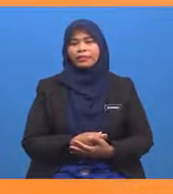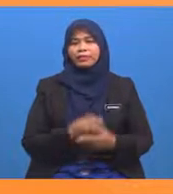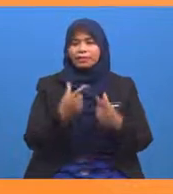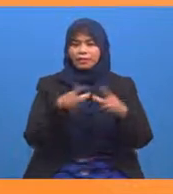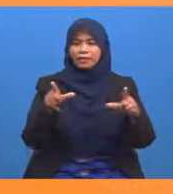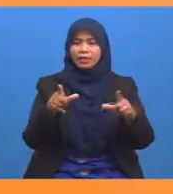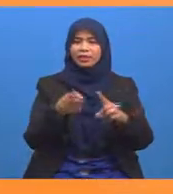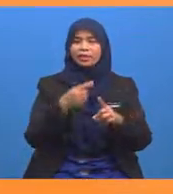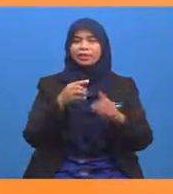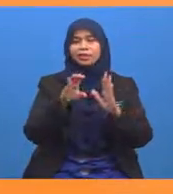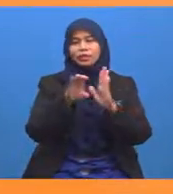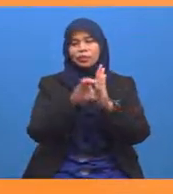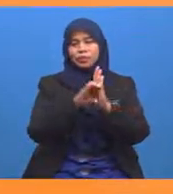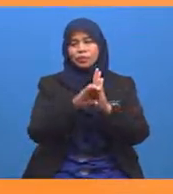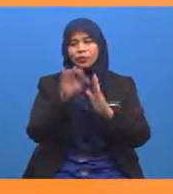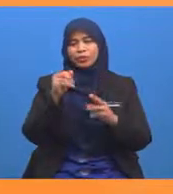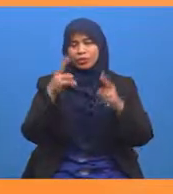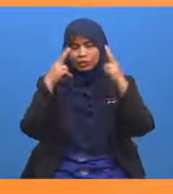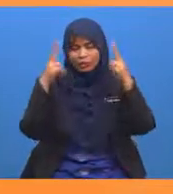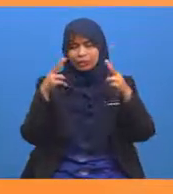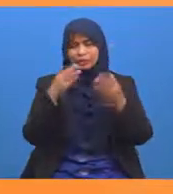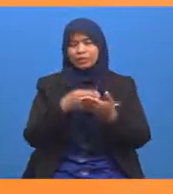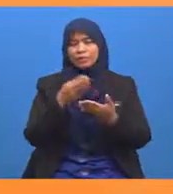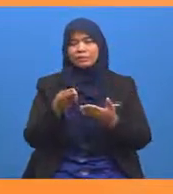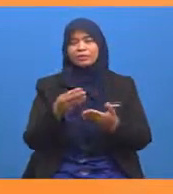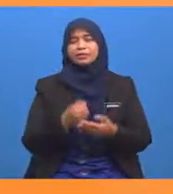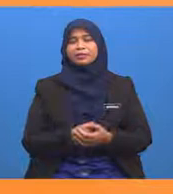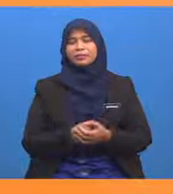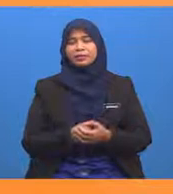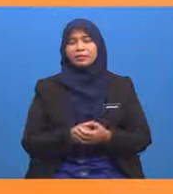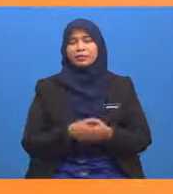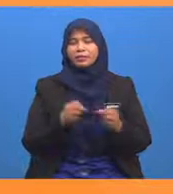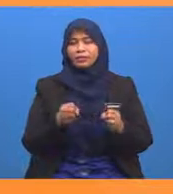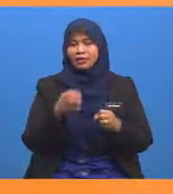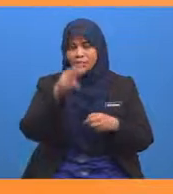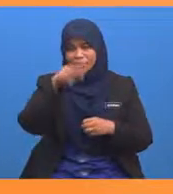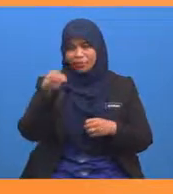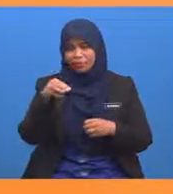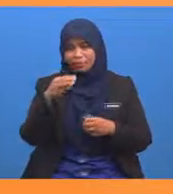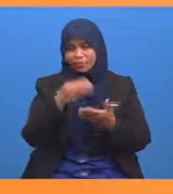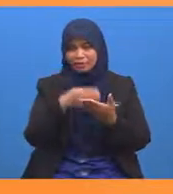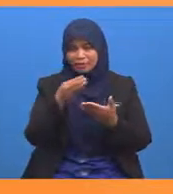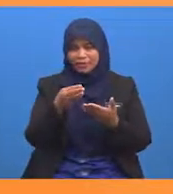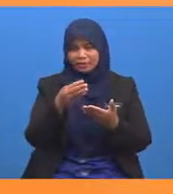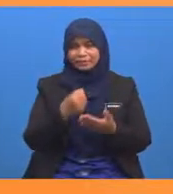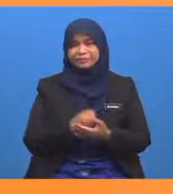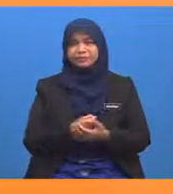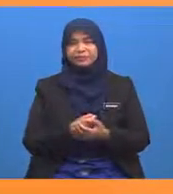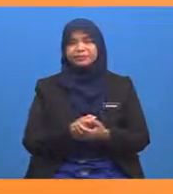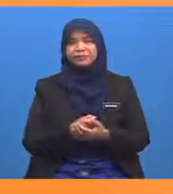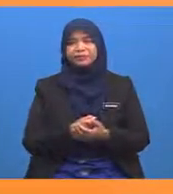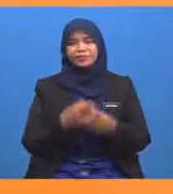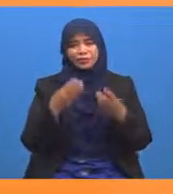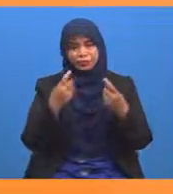berikan, cuba murid-murid nyatakan beberapa jenis lagi kesenian Islam yang murid-murid ketahui.